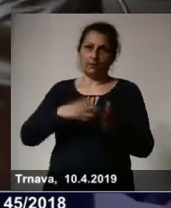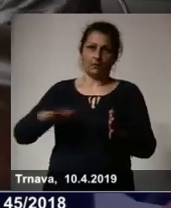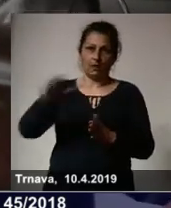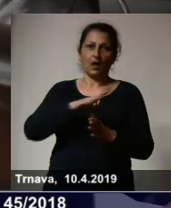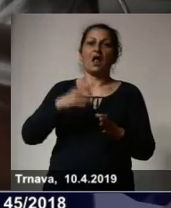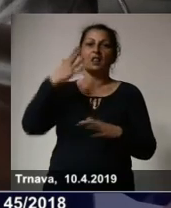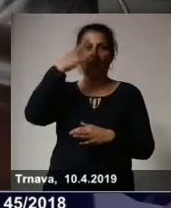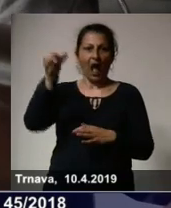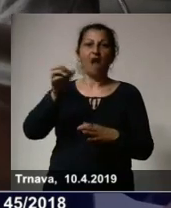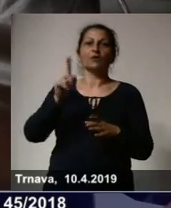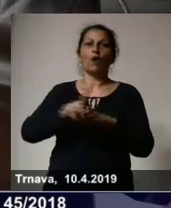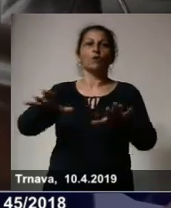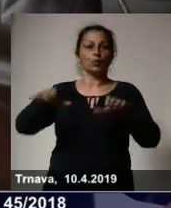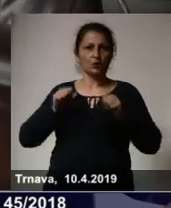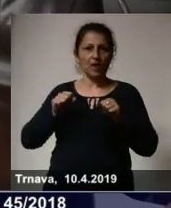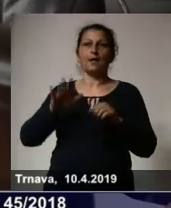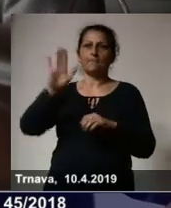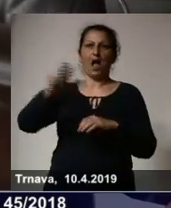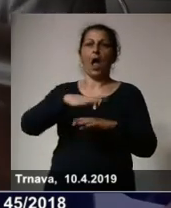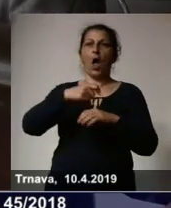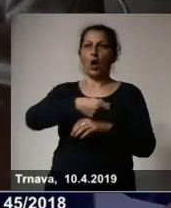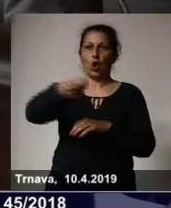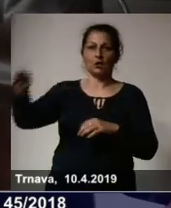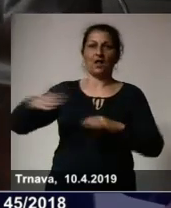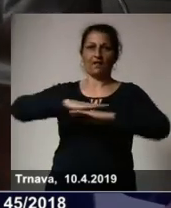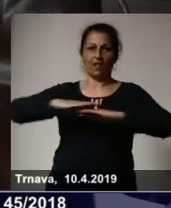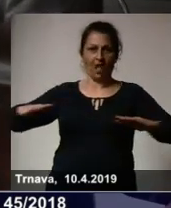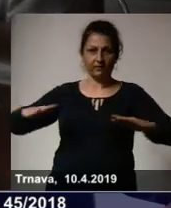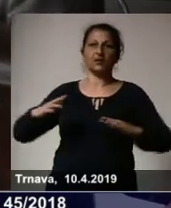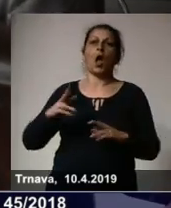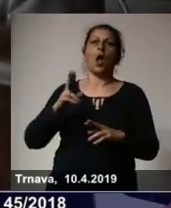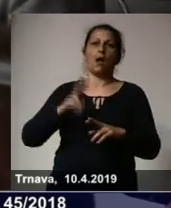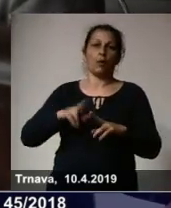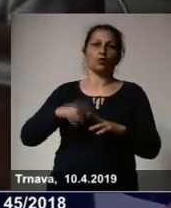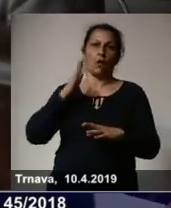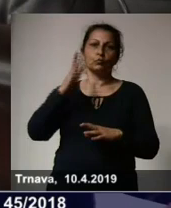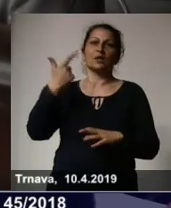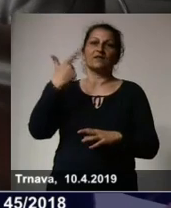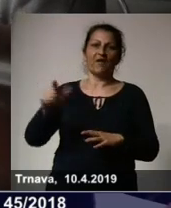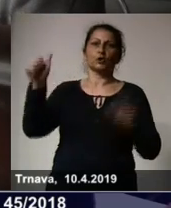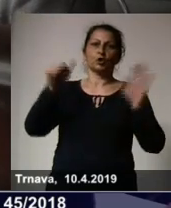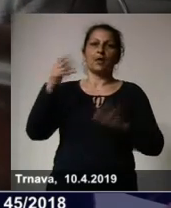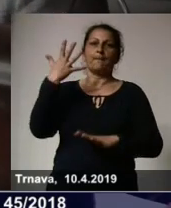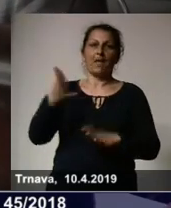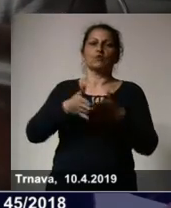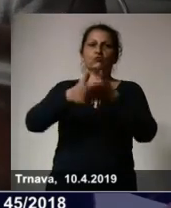uznesením, ktoré máte rozdané v laviciach, tak bude týchto 265